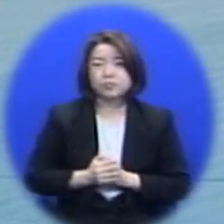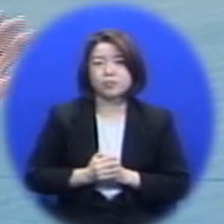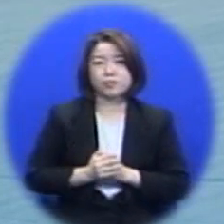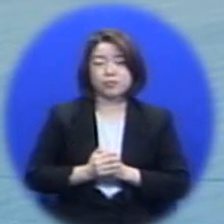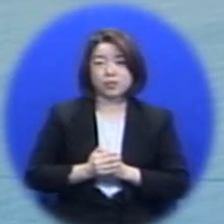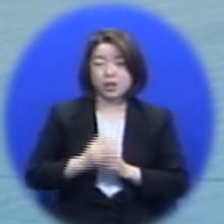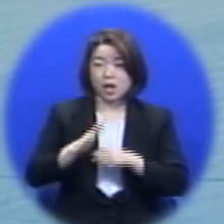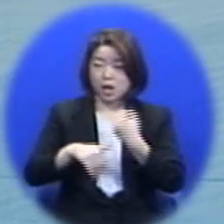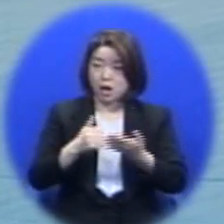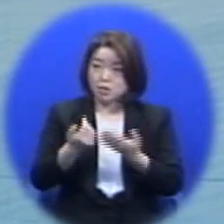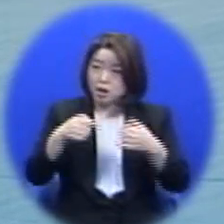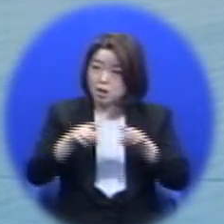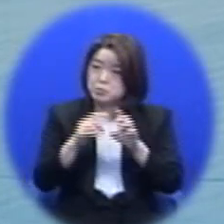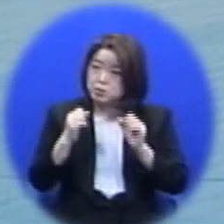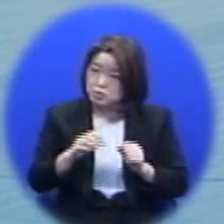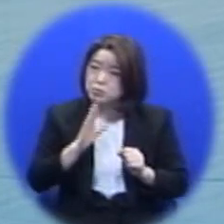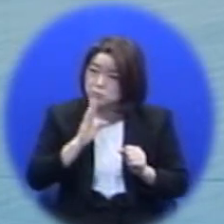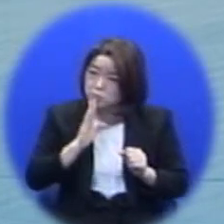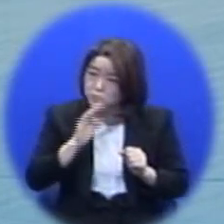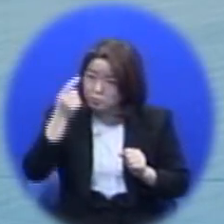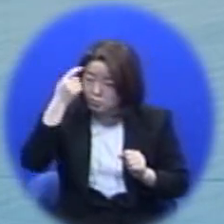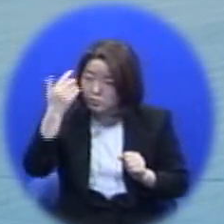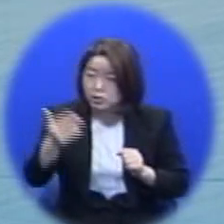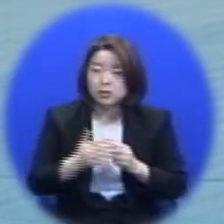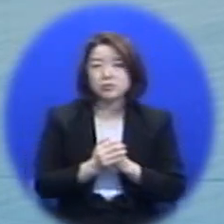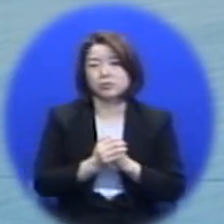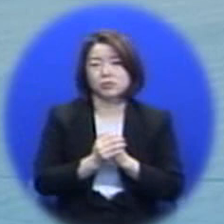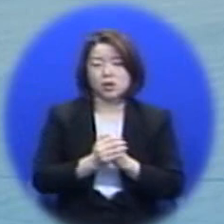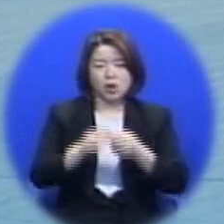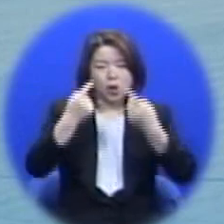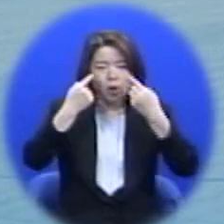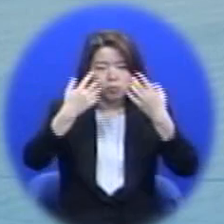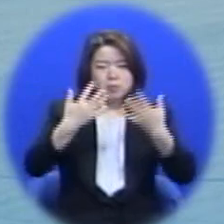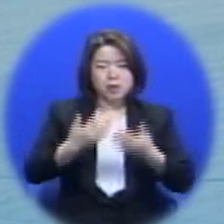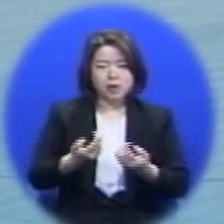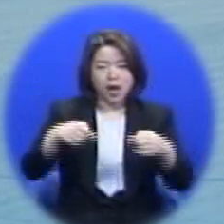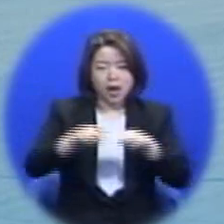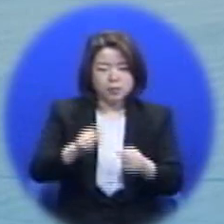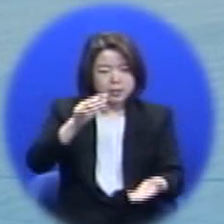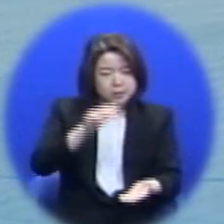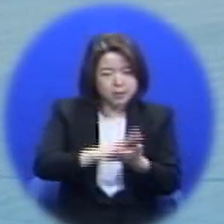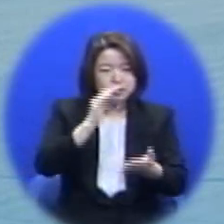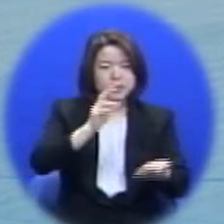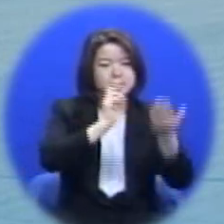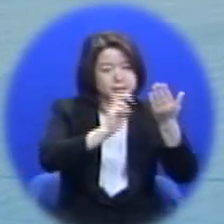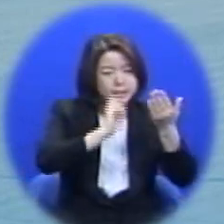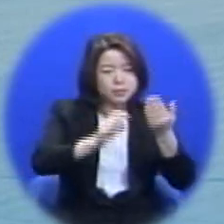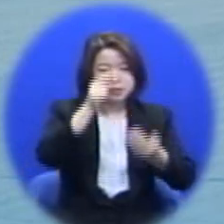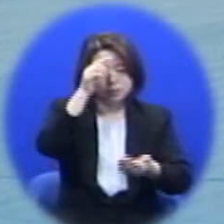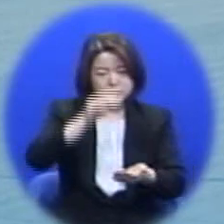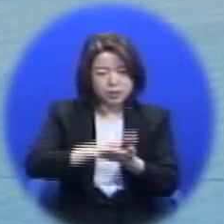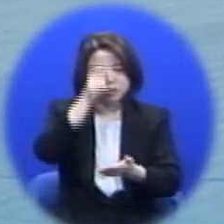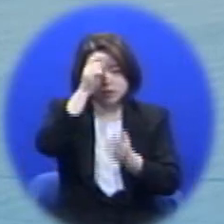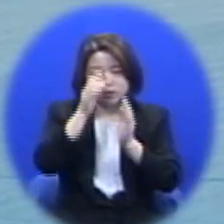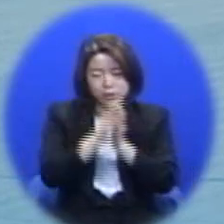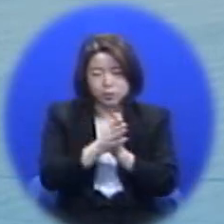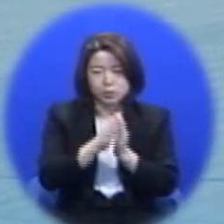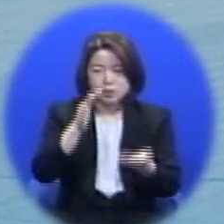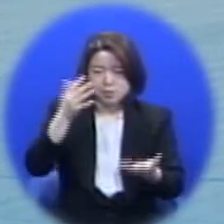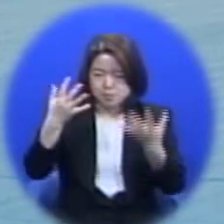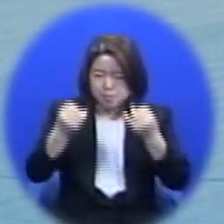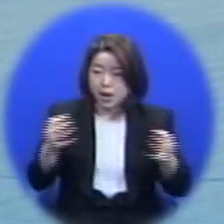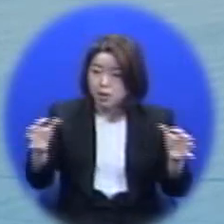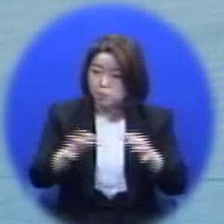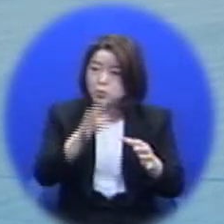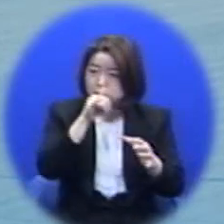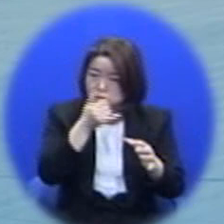하나님이 함께 하시는 것 같지 않아요? 분명히 같이 뜨겁게 찬송했고 뜨겁게 기도했고 많이 모이기는 했는데